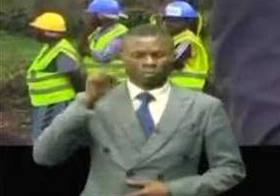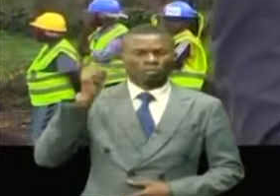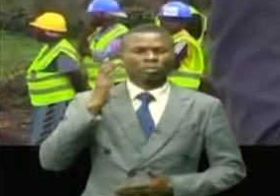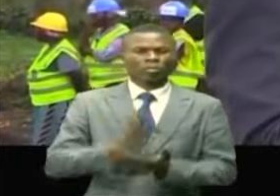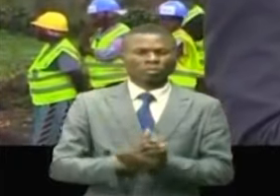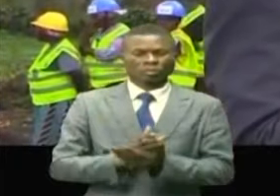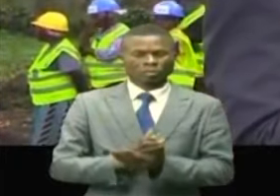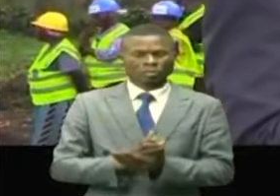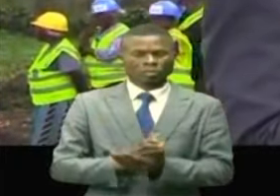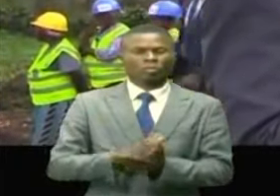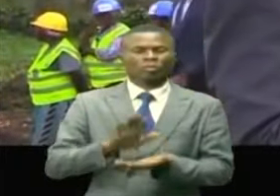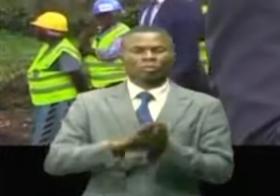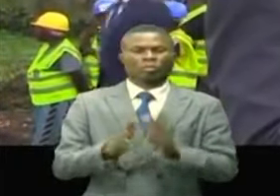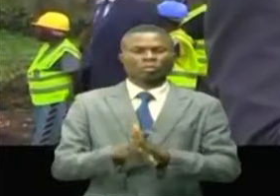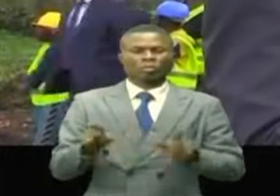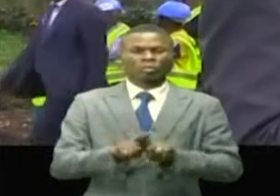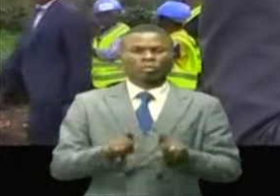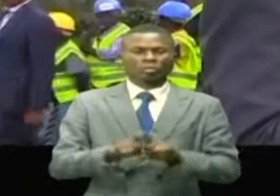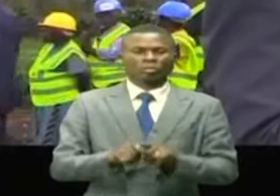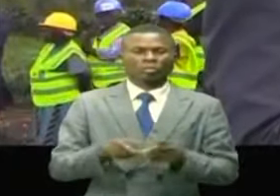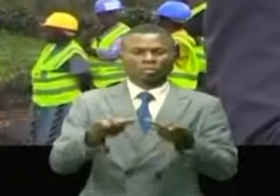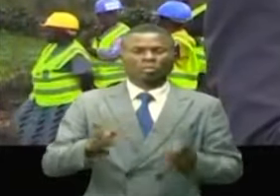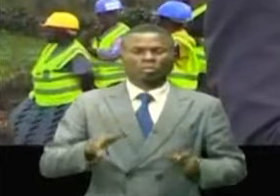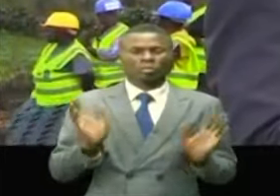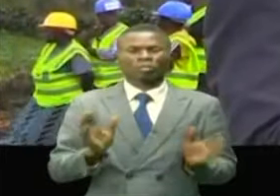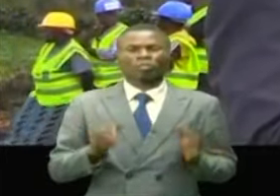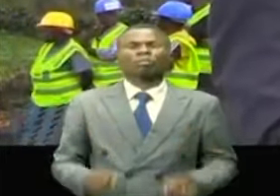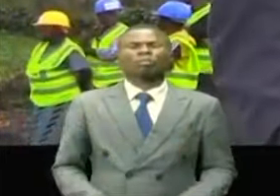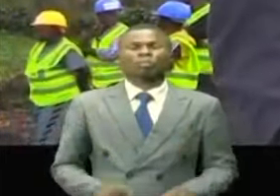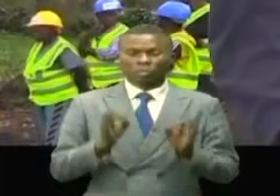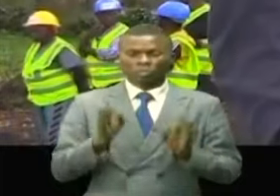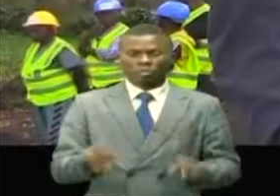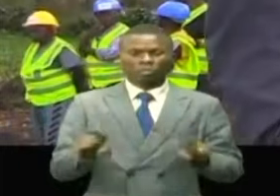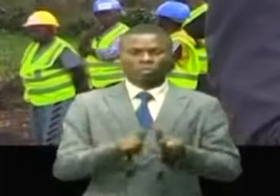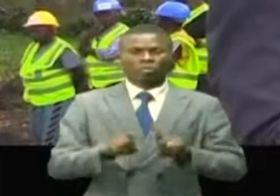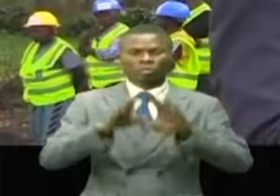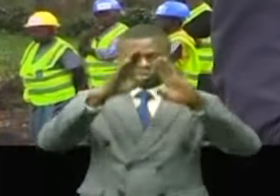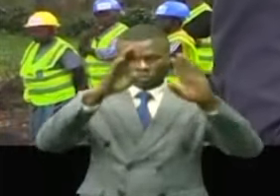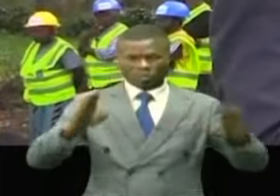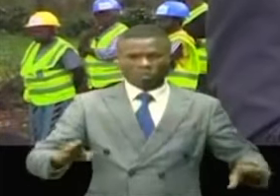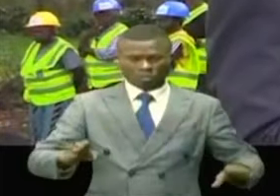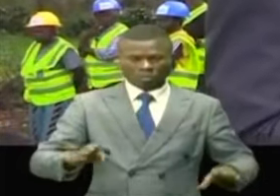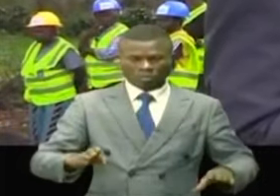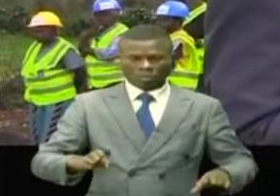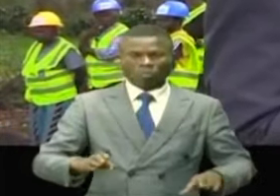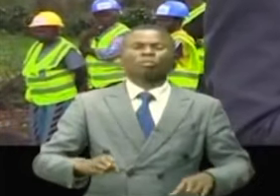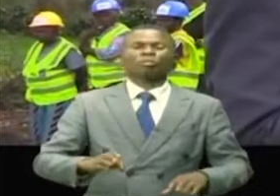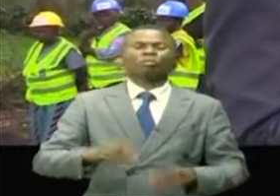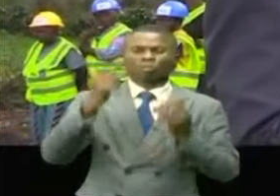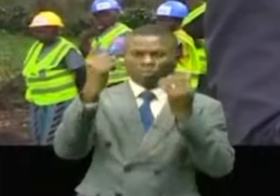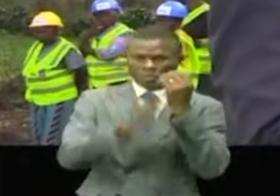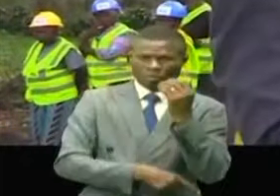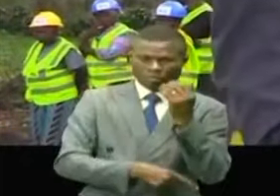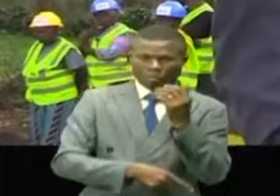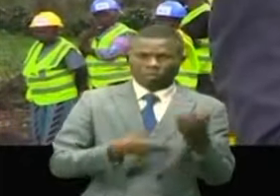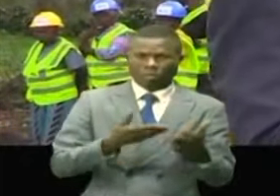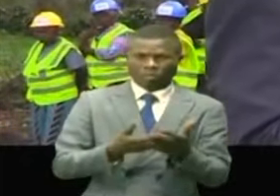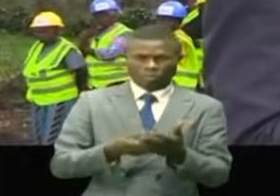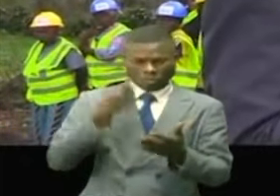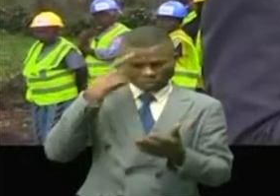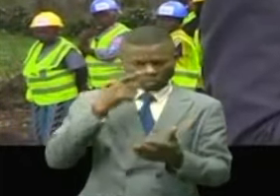considérés comme des mis mais plutôt comme des maisons de réédication en vue de la